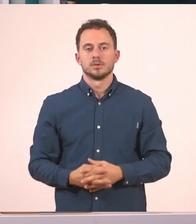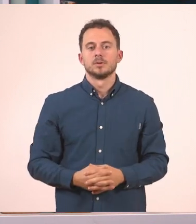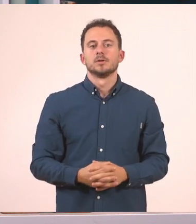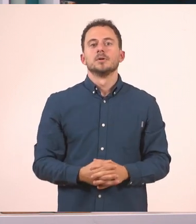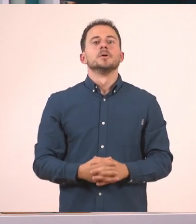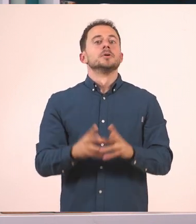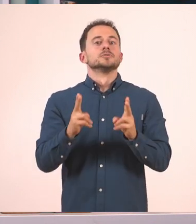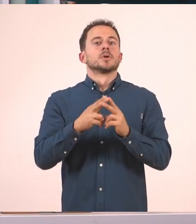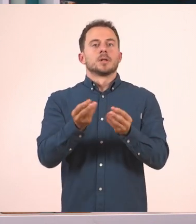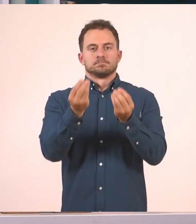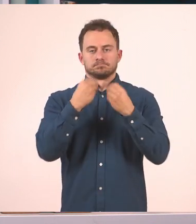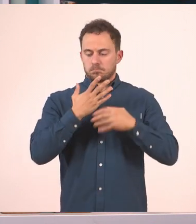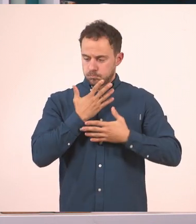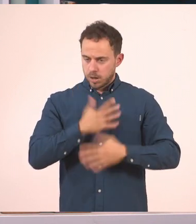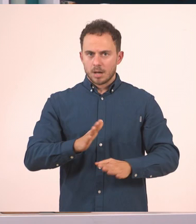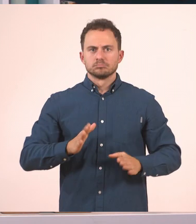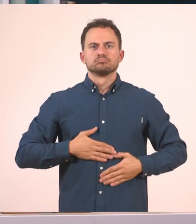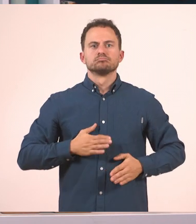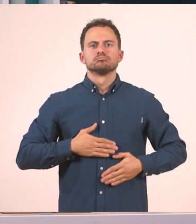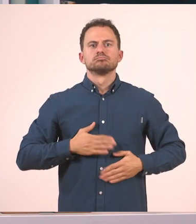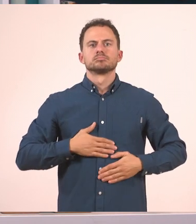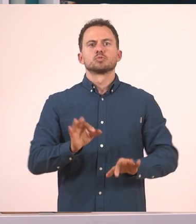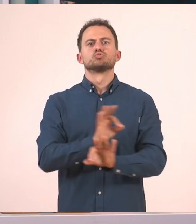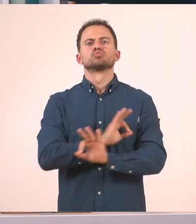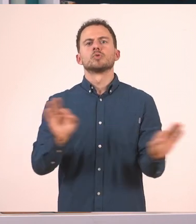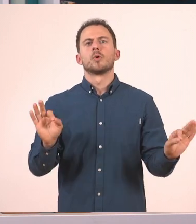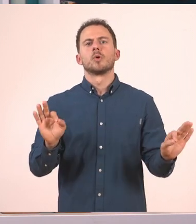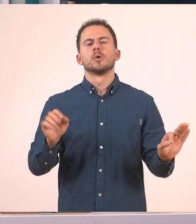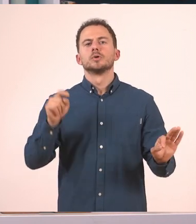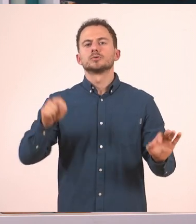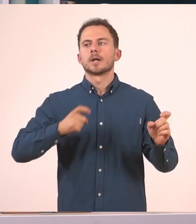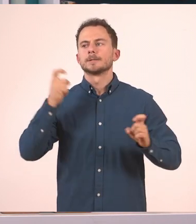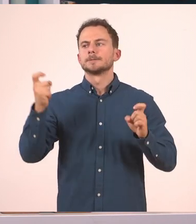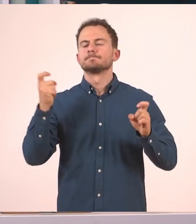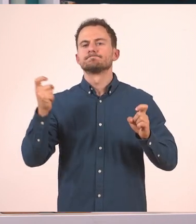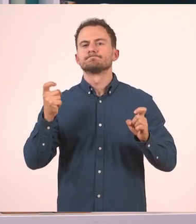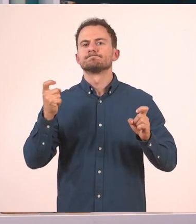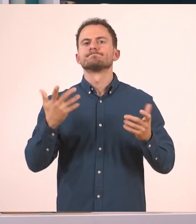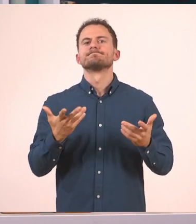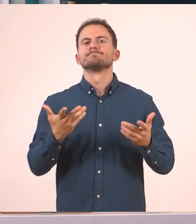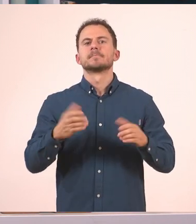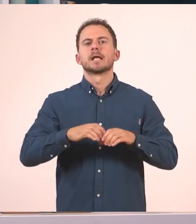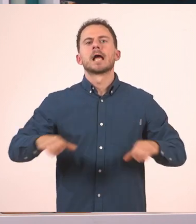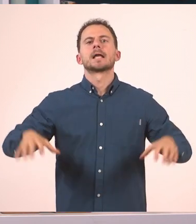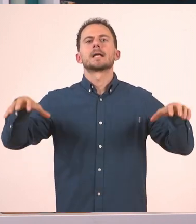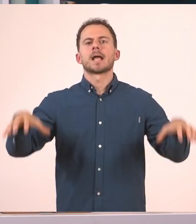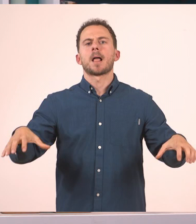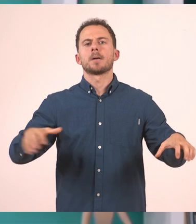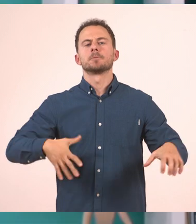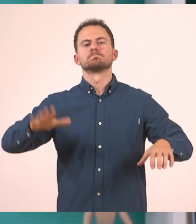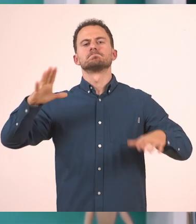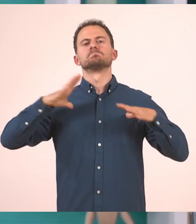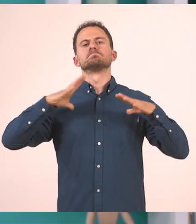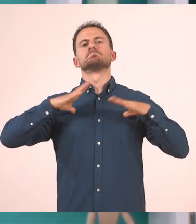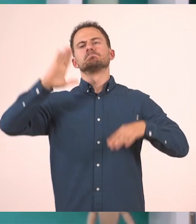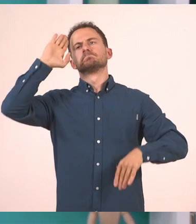Έφαγα και τη σοκολάτα. Ωραιότατα. Και λέω τώρα τι να κάνω. Ας κάτω στον καναπέ να ξεκουραστώ. Να φτιάξω και ένα